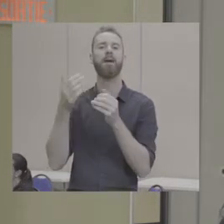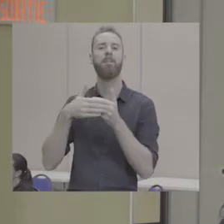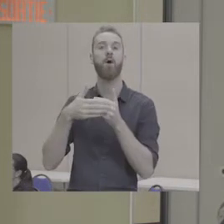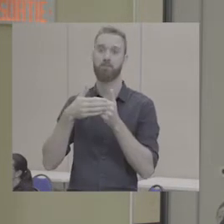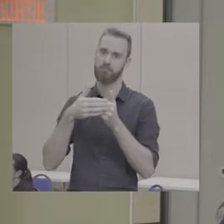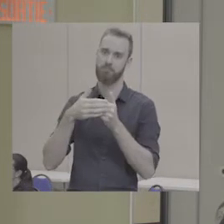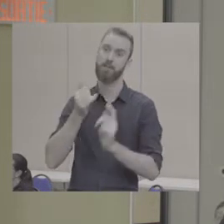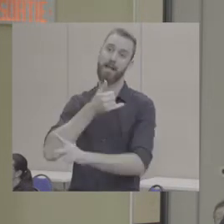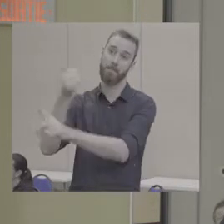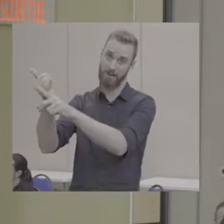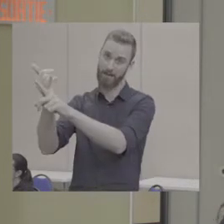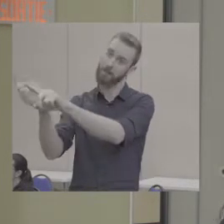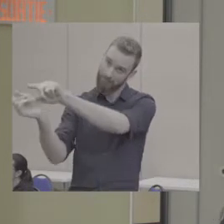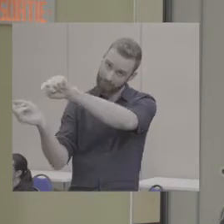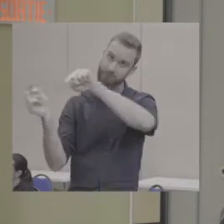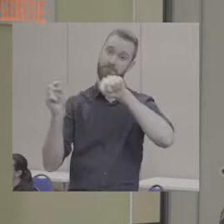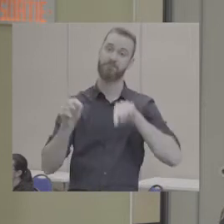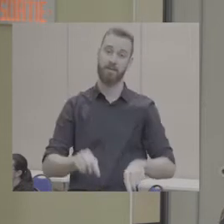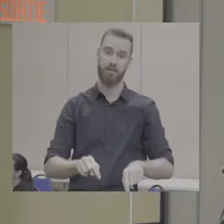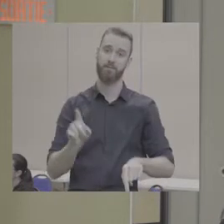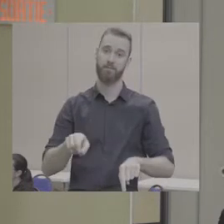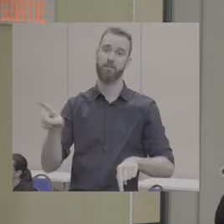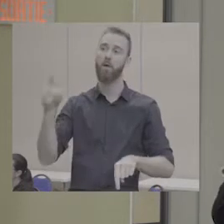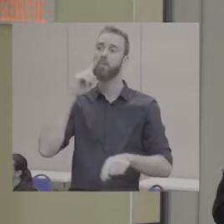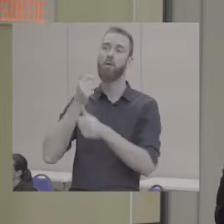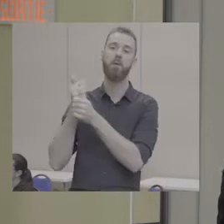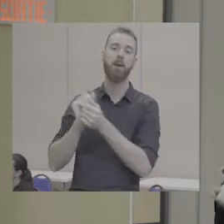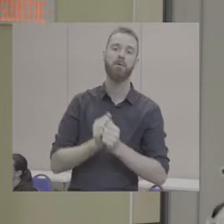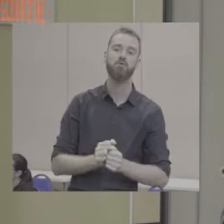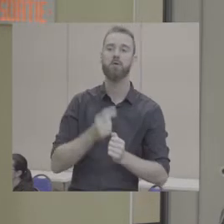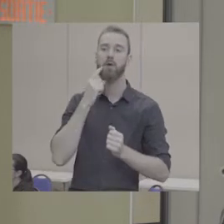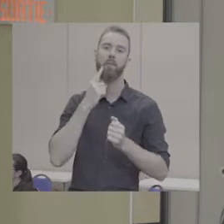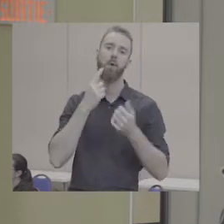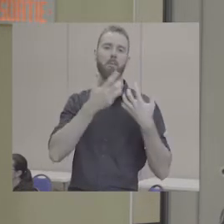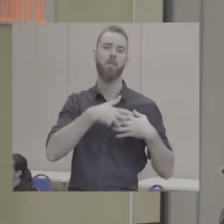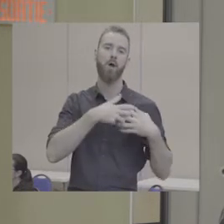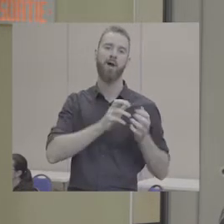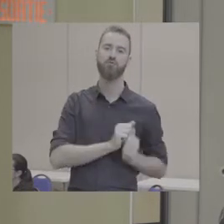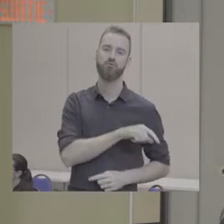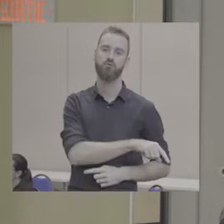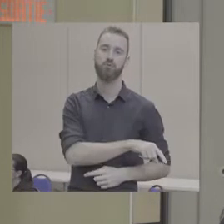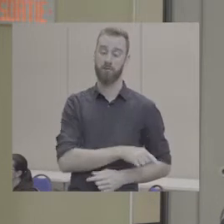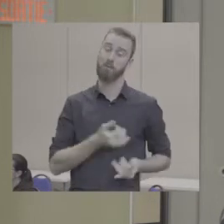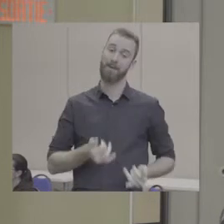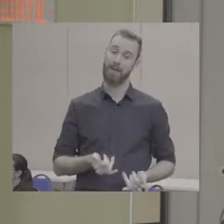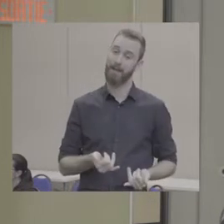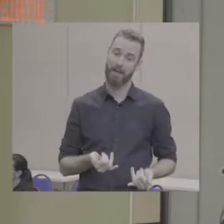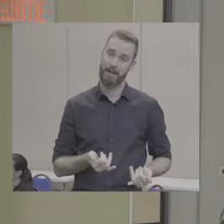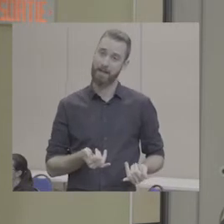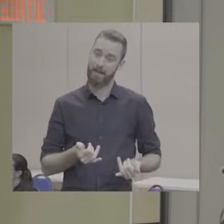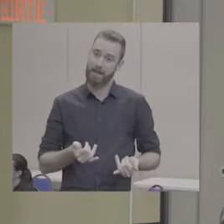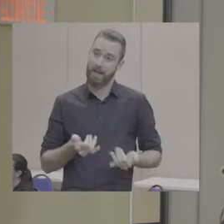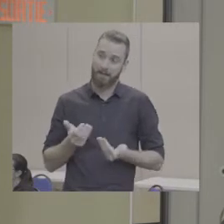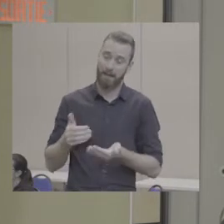la porte, pour qu'elle vienne pour ajuster le moteur. On en est là, ils ne sont pas